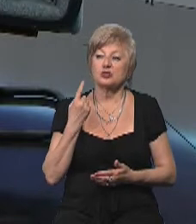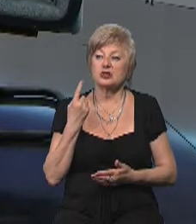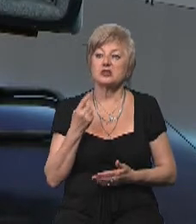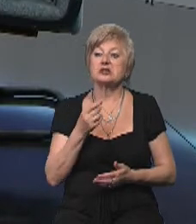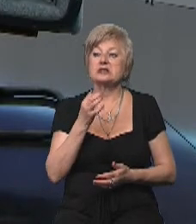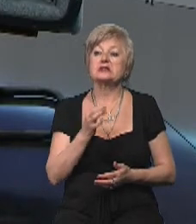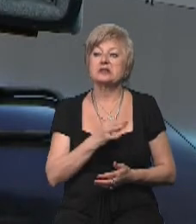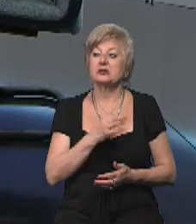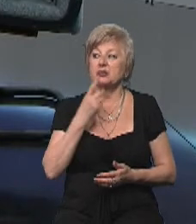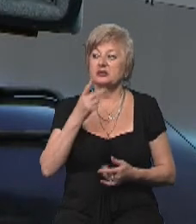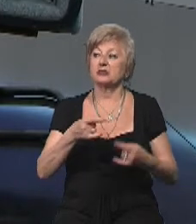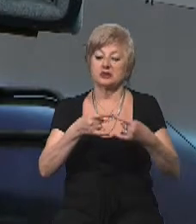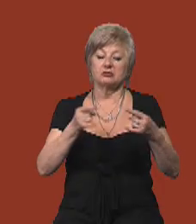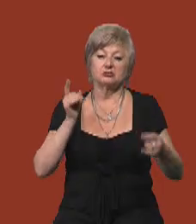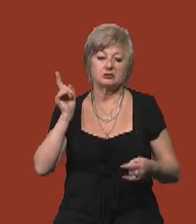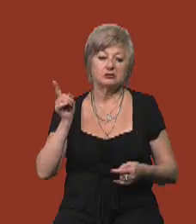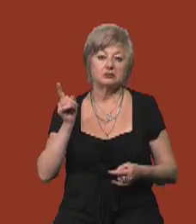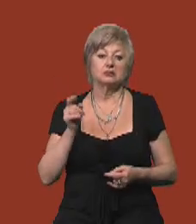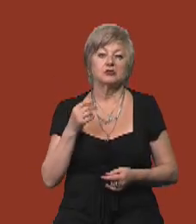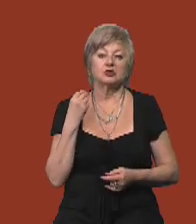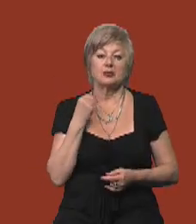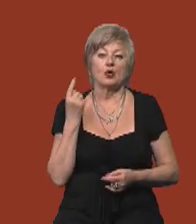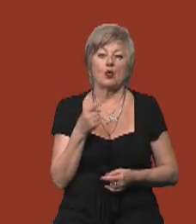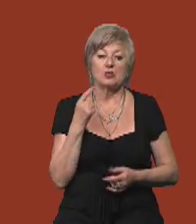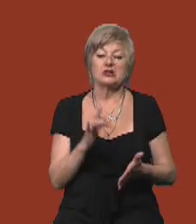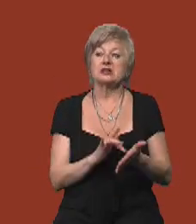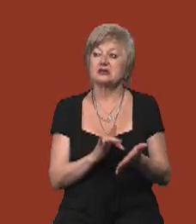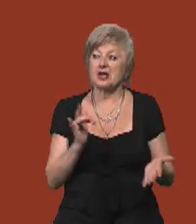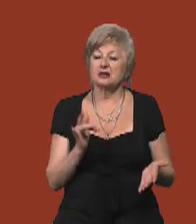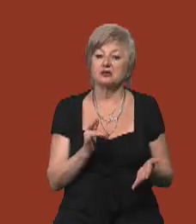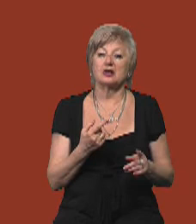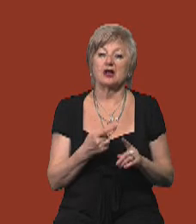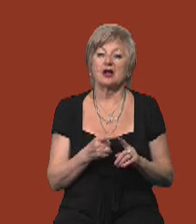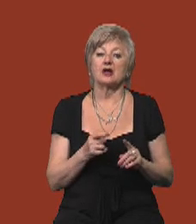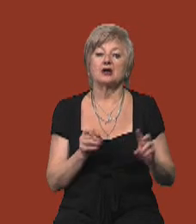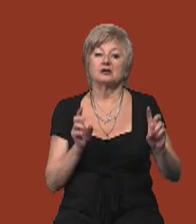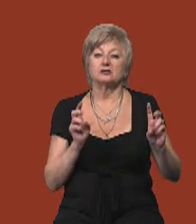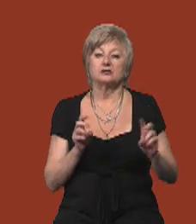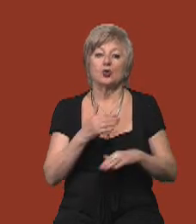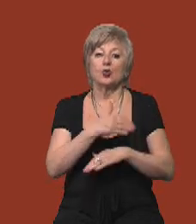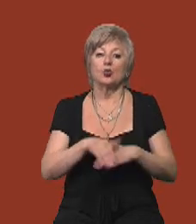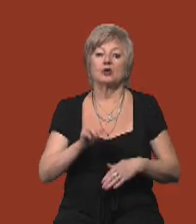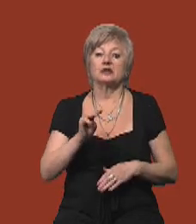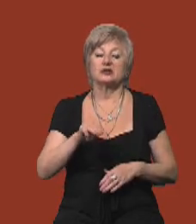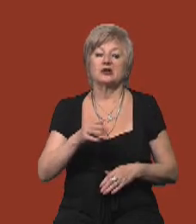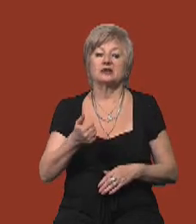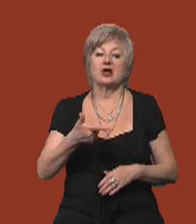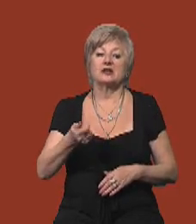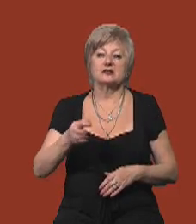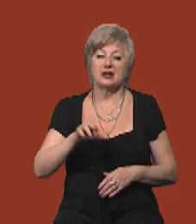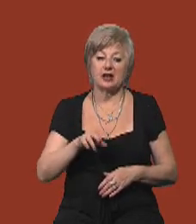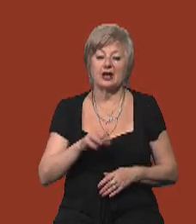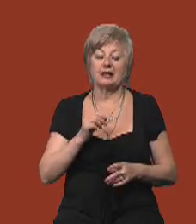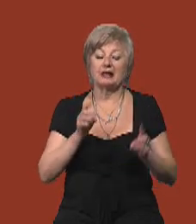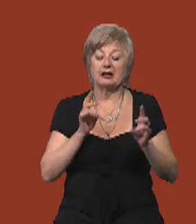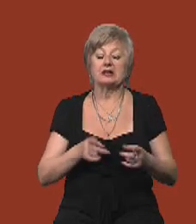Покажіть, будь ласка, на екрані кризові центри Запорізької області. У Запоріжжі це затишна домівка на вулиці Таганській, 8, і кризовий